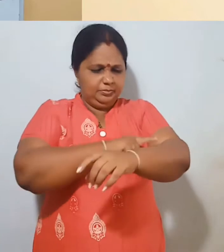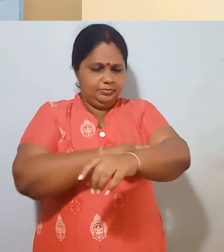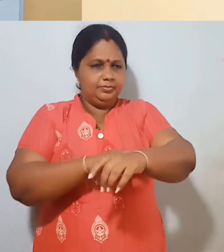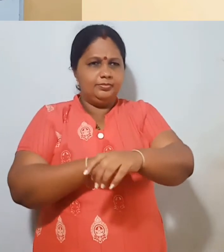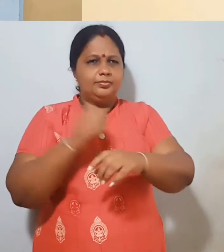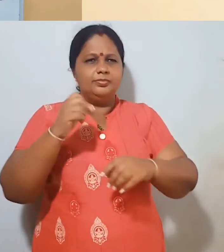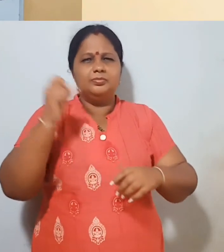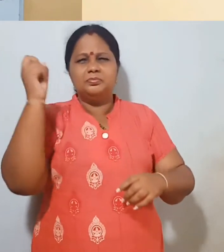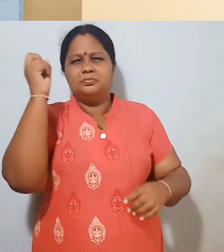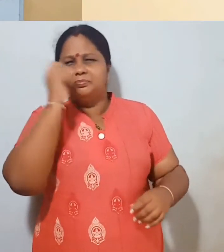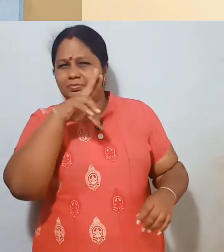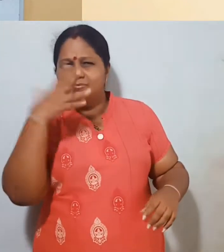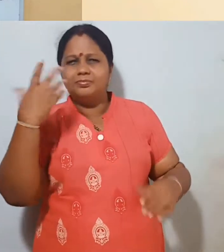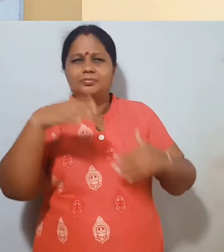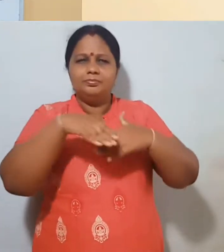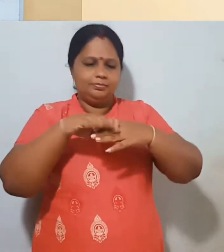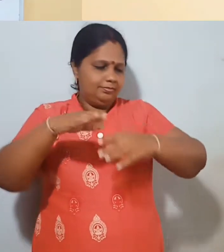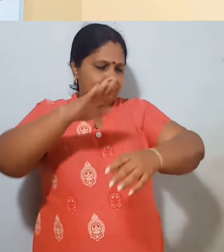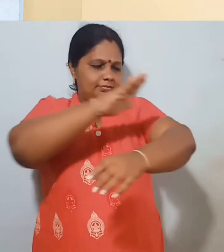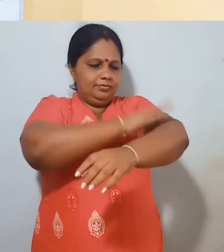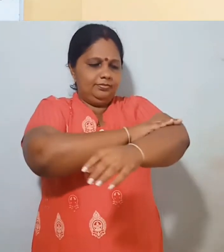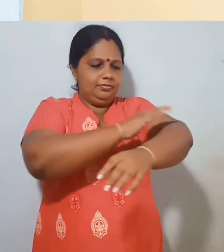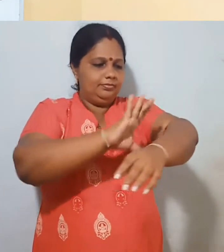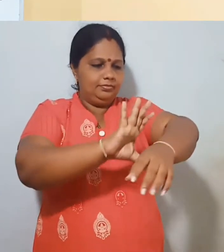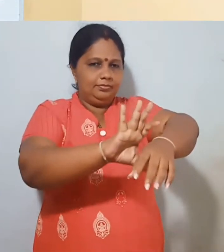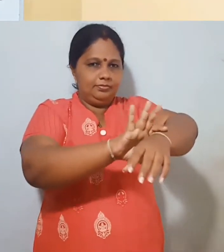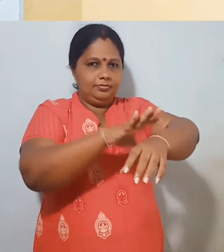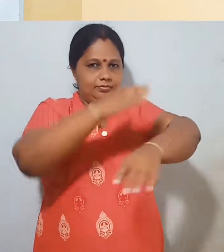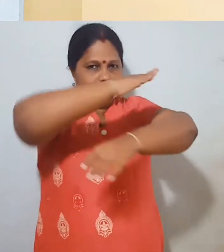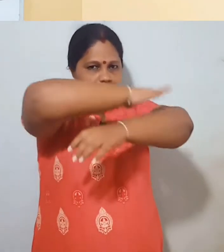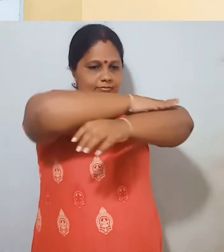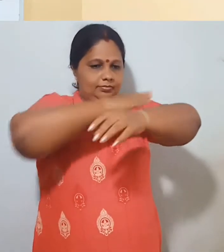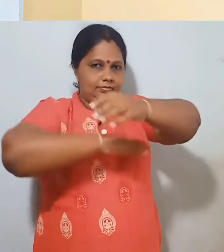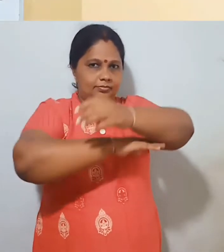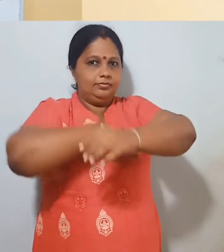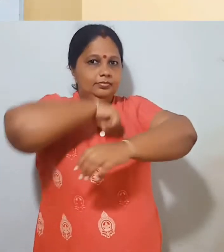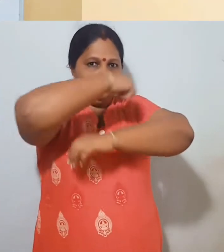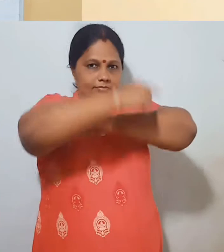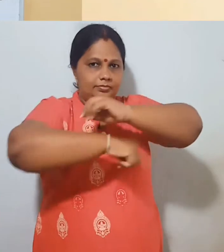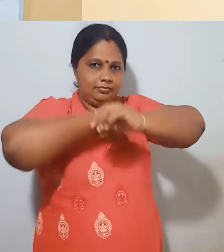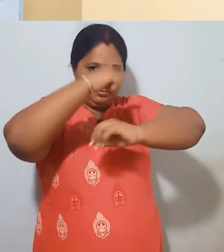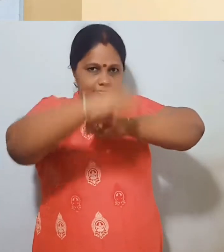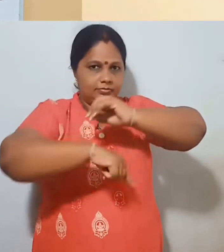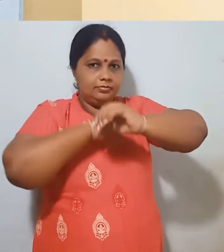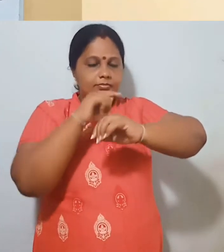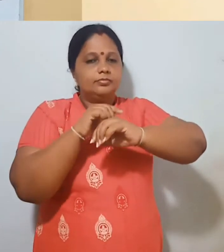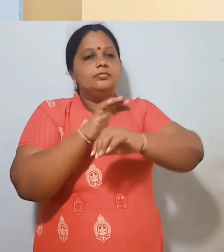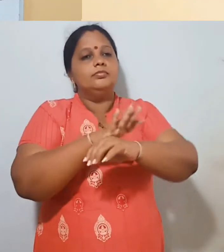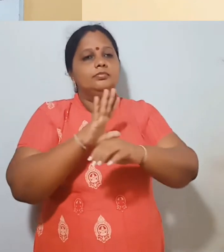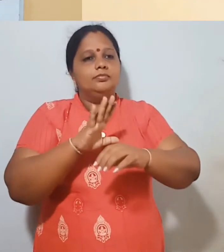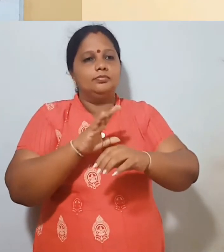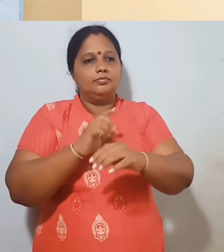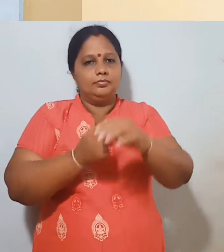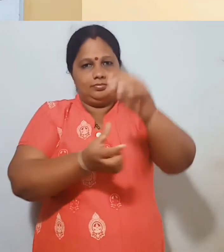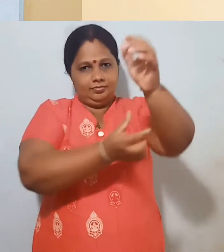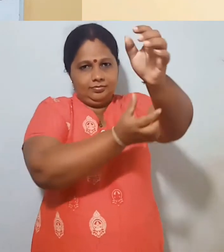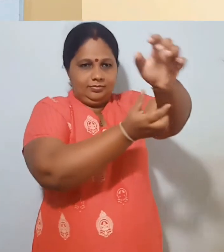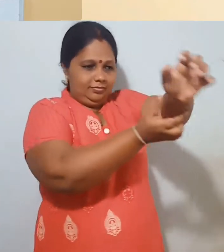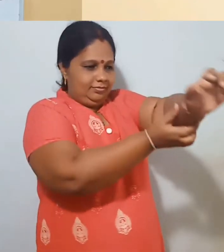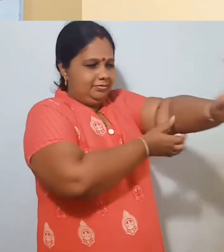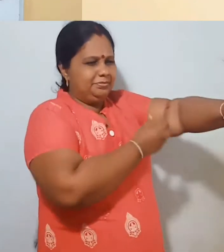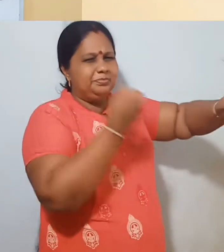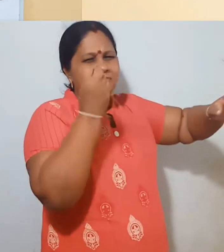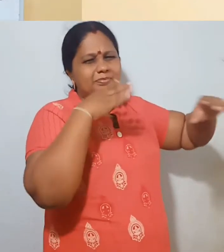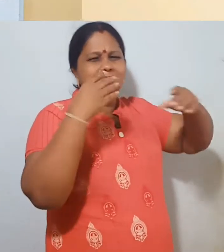போட்டோ இப்படி இதை கட்டி விட்டமாக இருந்தால் இது அசையாம அப்படி அதே இடத்துல இருக்கு. அப்ப இடத்துல ஒரு மட்டத்துண்டோ, இடத்துல ஒரு மட்டத்துண்டோ அல்லது கம்பு